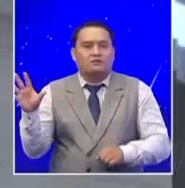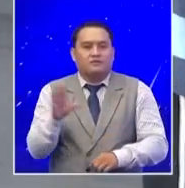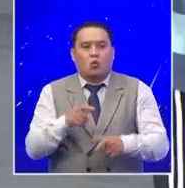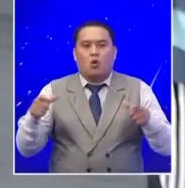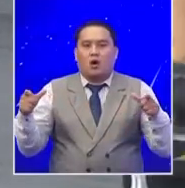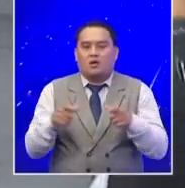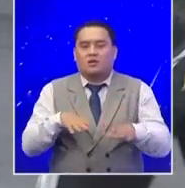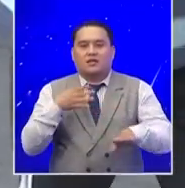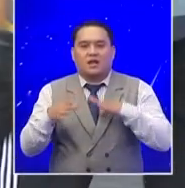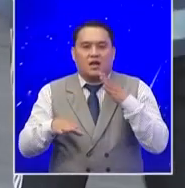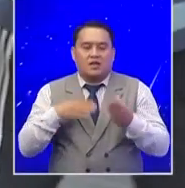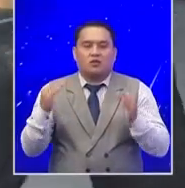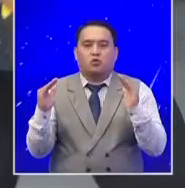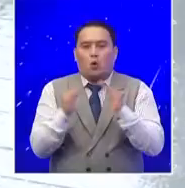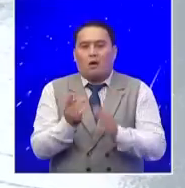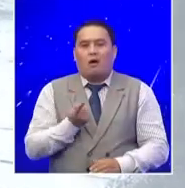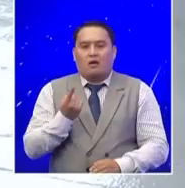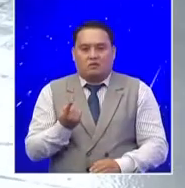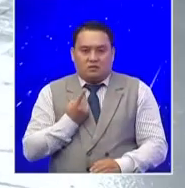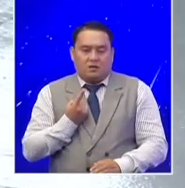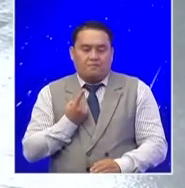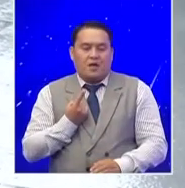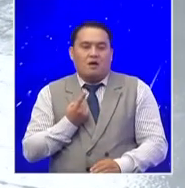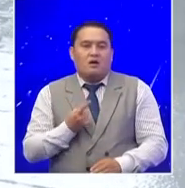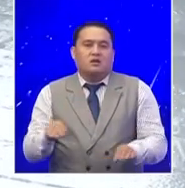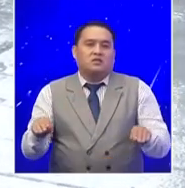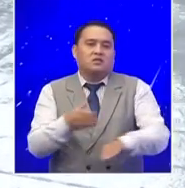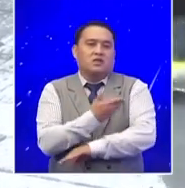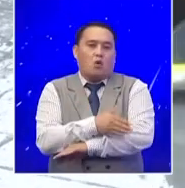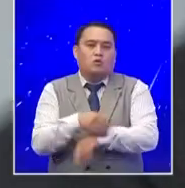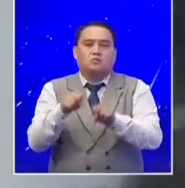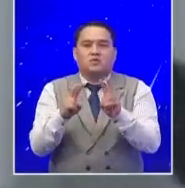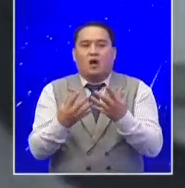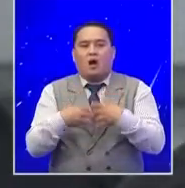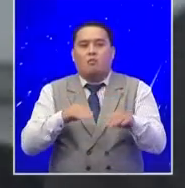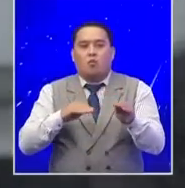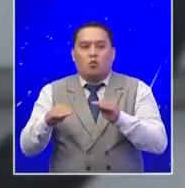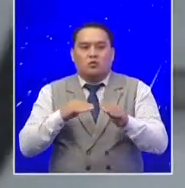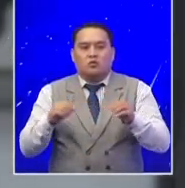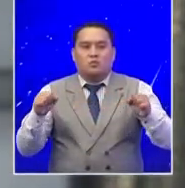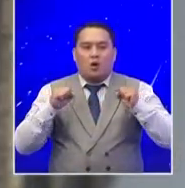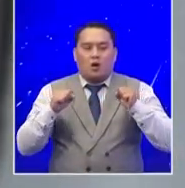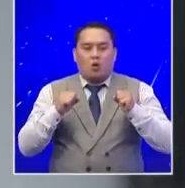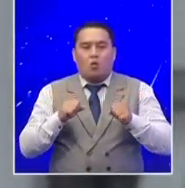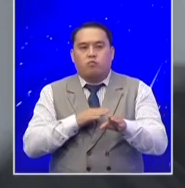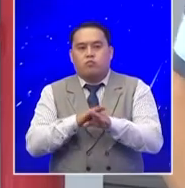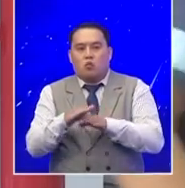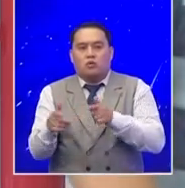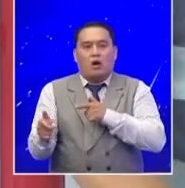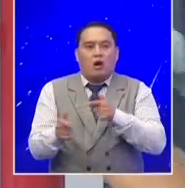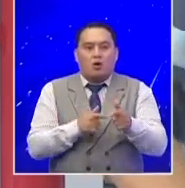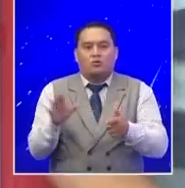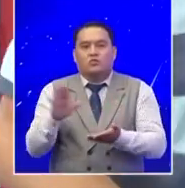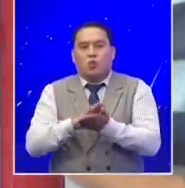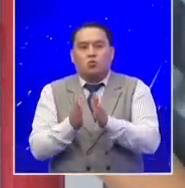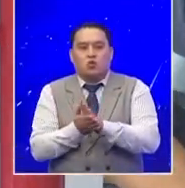карантина тренировался на дому, один. Позже проводил занятия на свежем воздухе, без специального оборудования и спортивных снарядов. Теперь для полной подготовки есть все